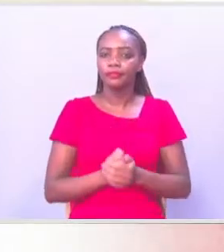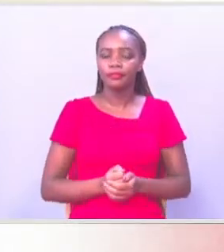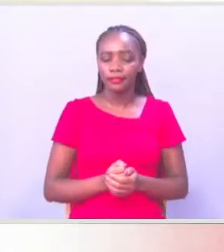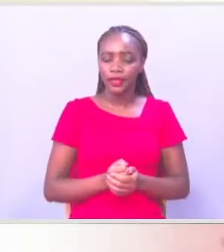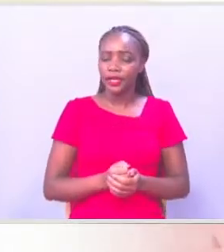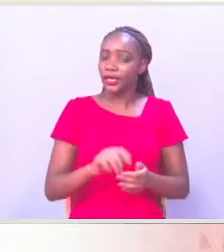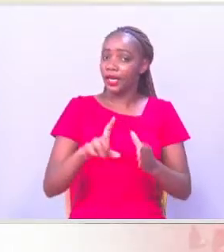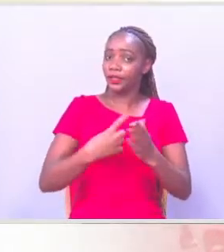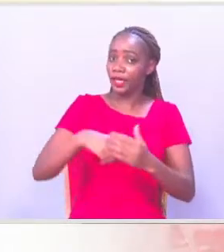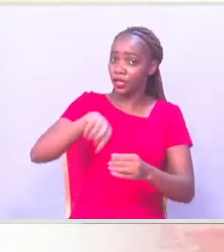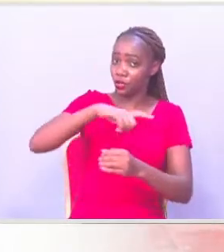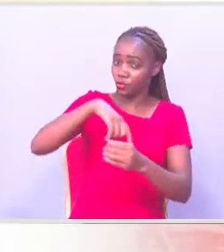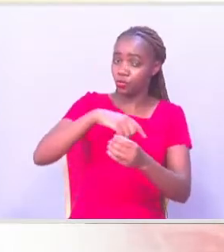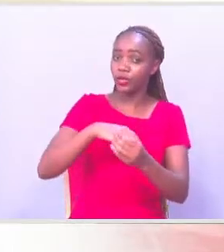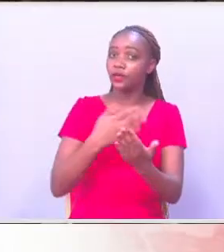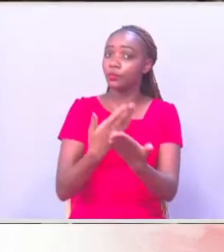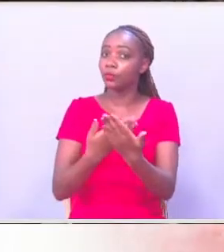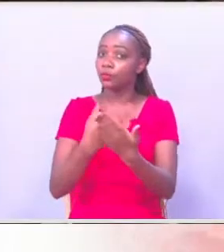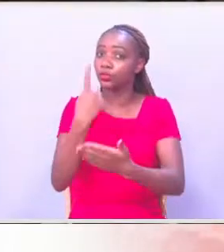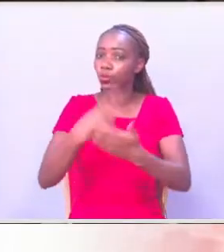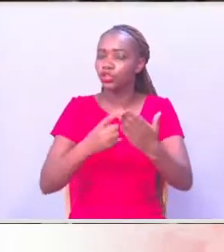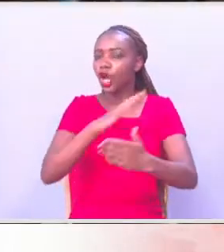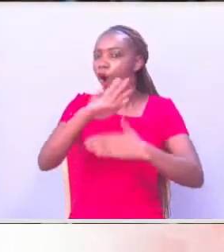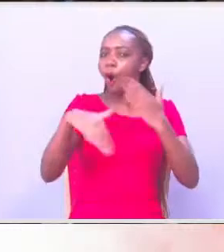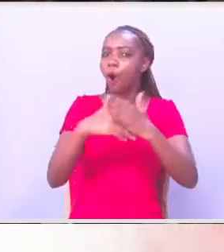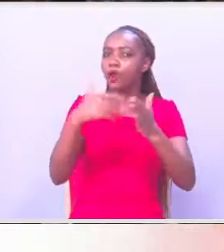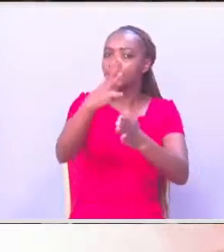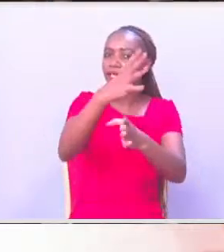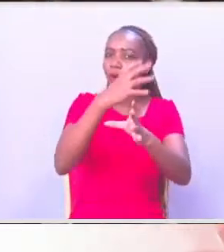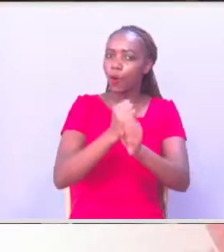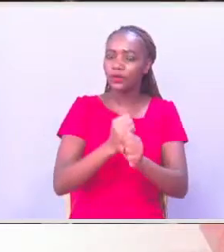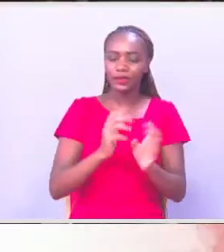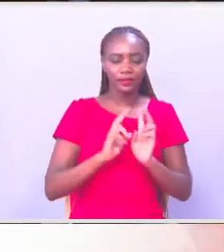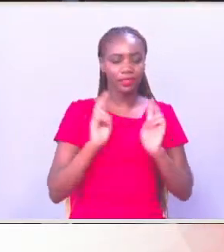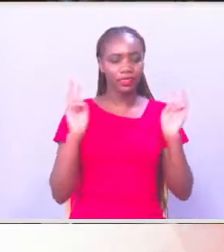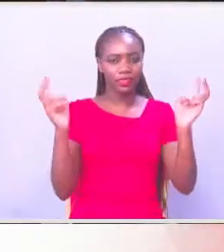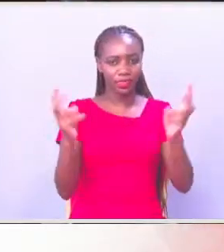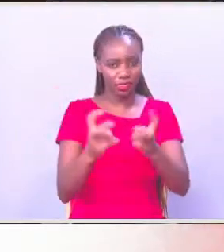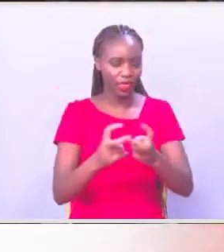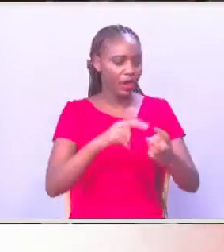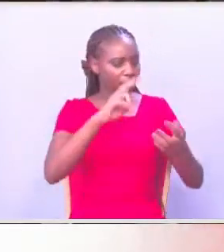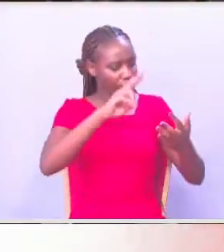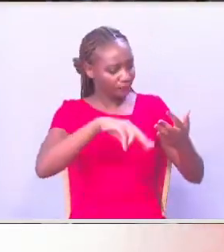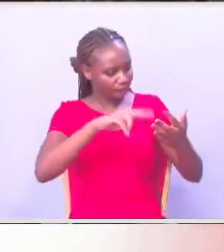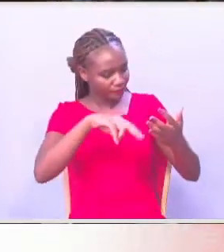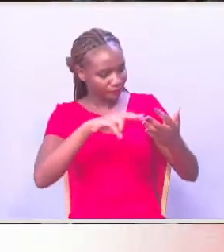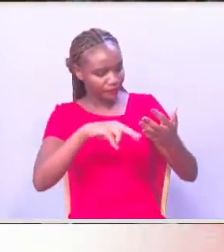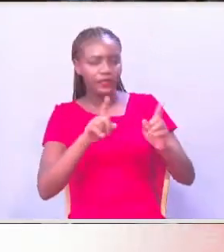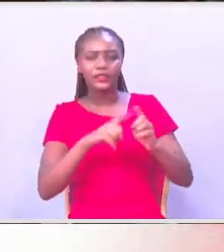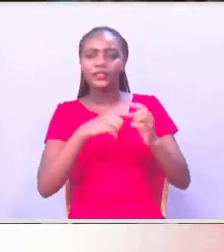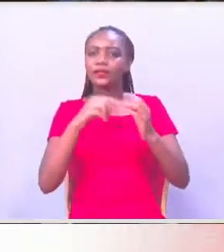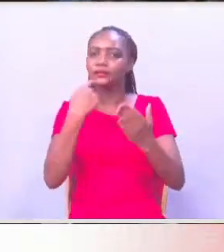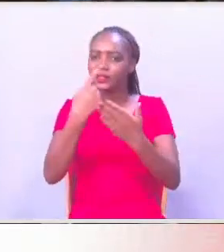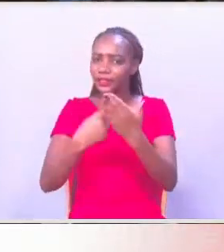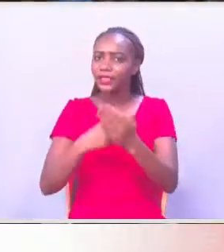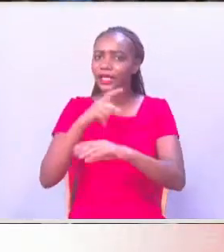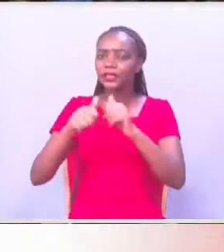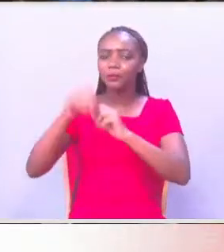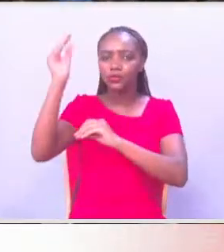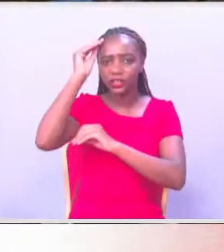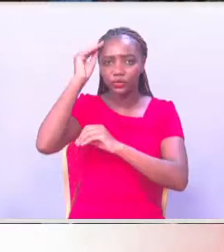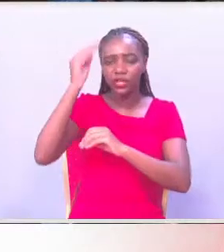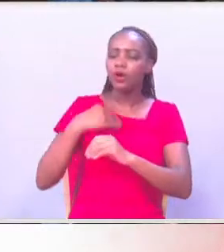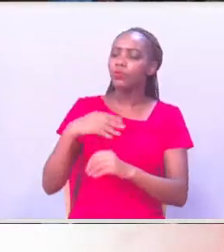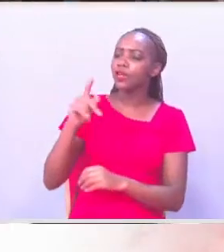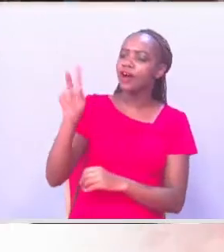Ndio tunasema stakeholders wakae pamoja, waangalie mambo ya elimu. Tuko na NAT,